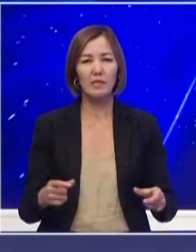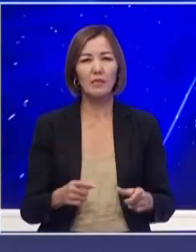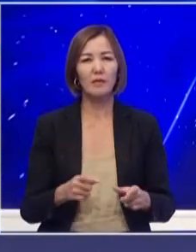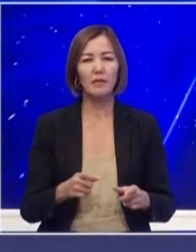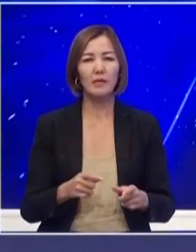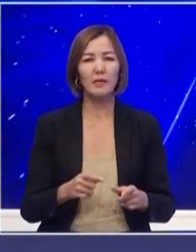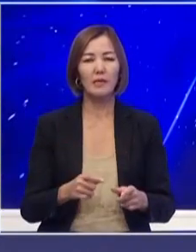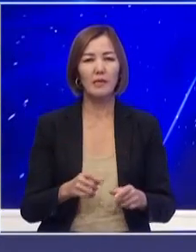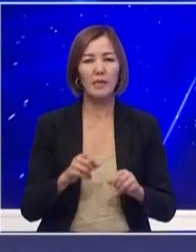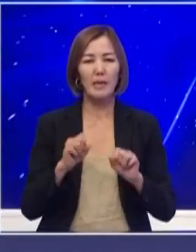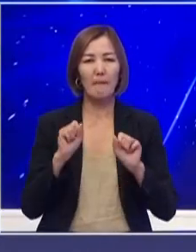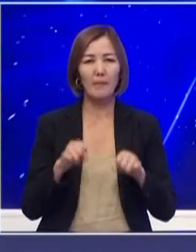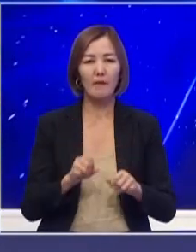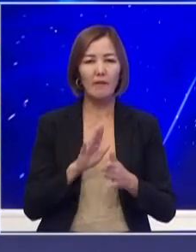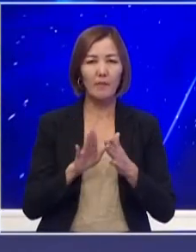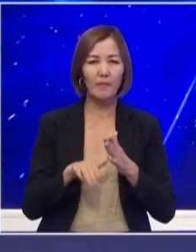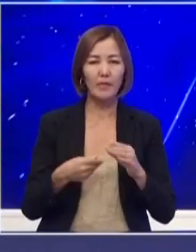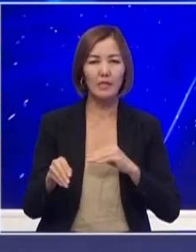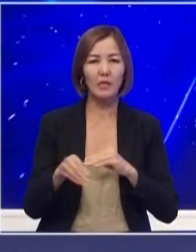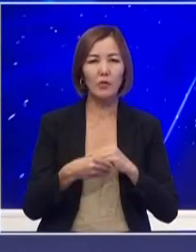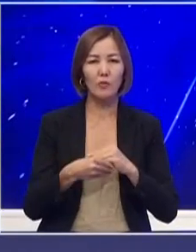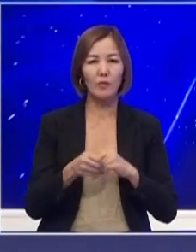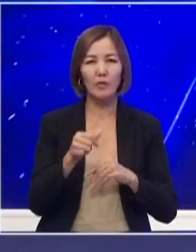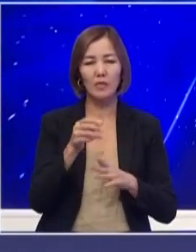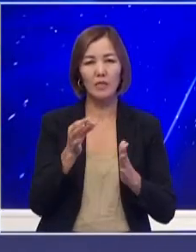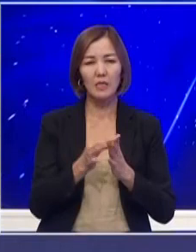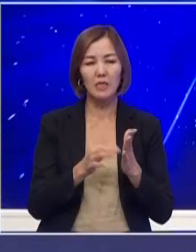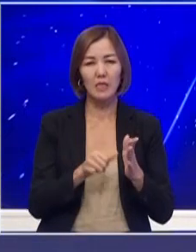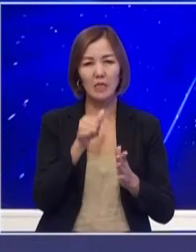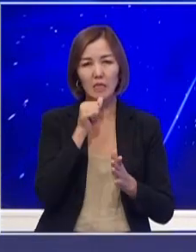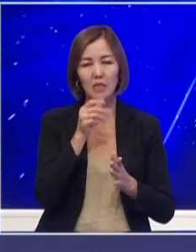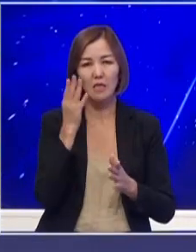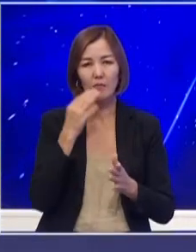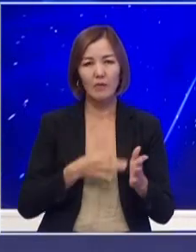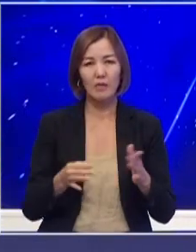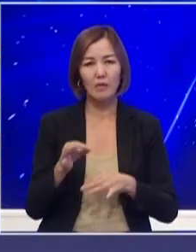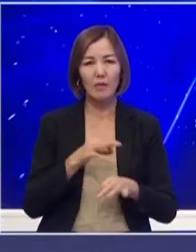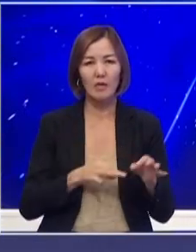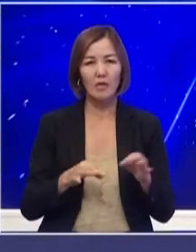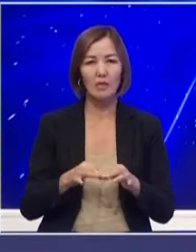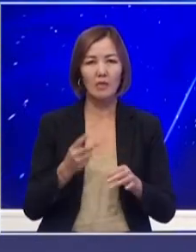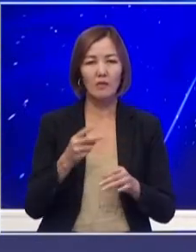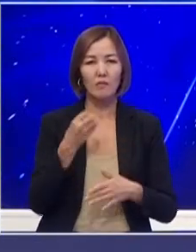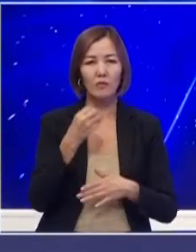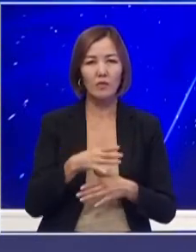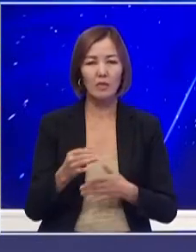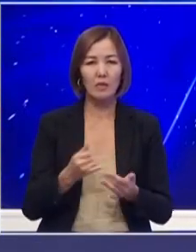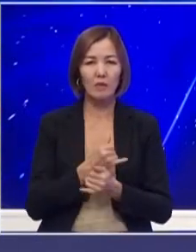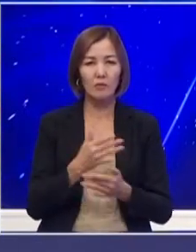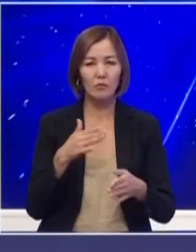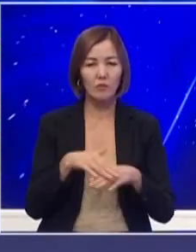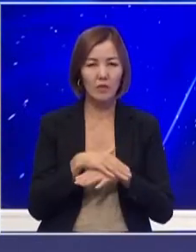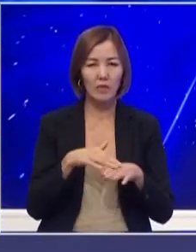Новый экзамен на права без коррупционных рисков тестируют разработчики в Алматы. Пилотный проект уже ввели в 2 центрах обслуживания